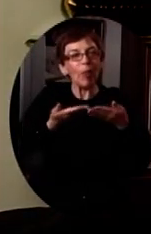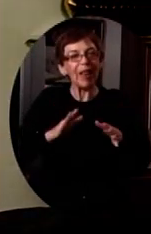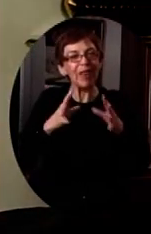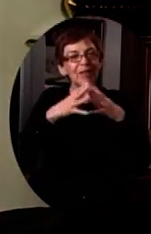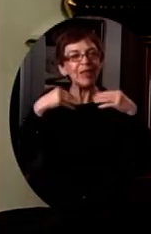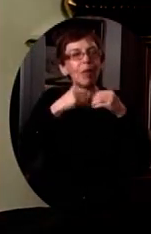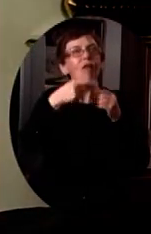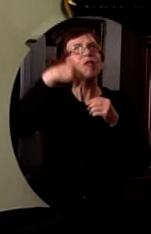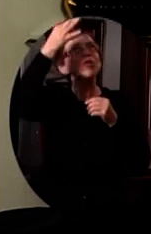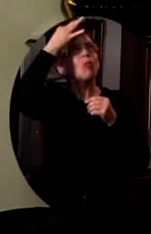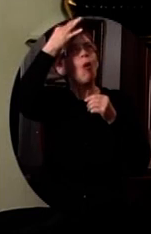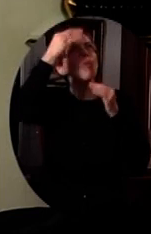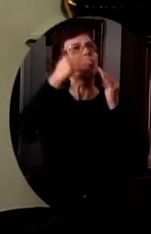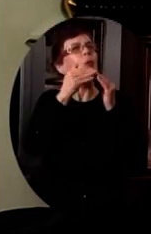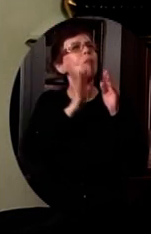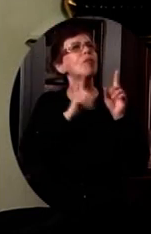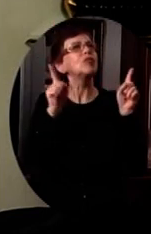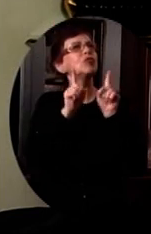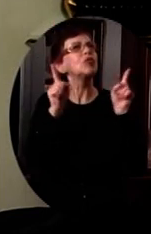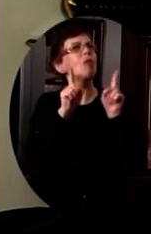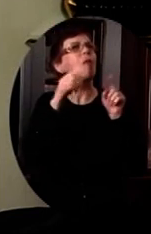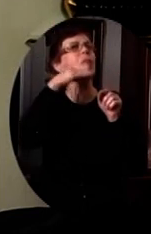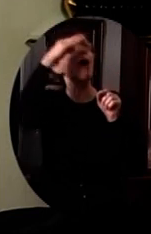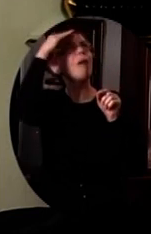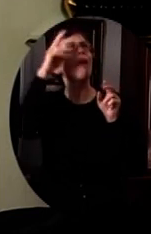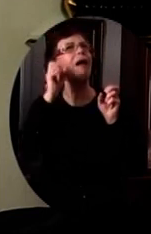מה את זוכרת מהבית?